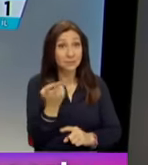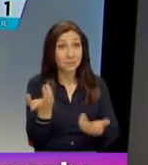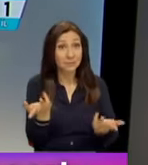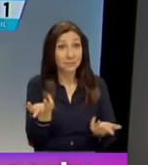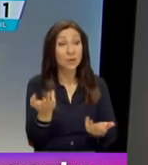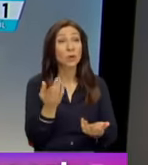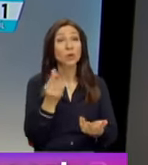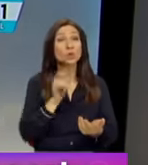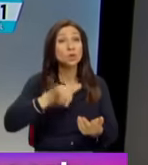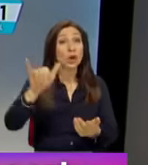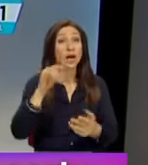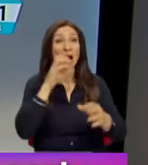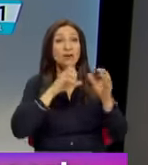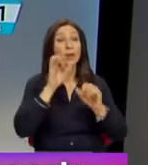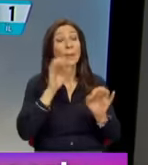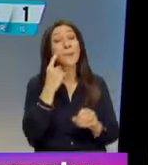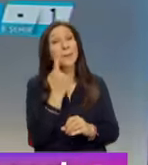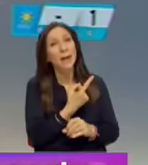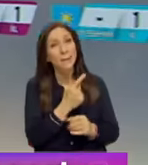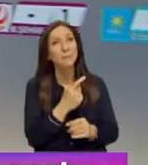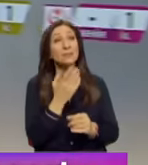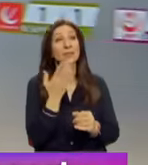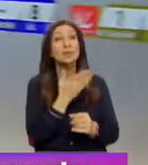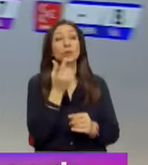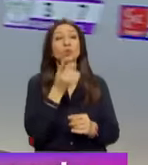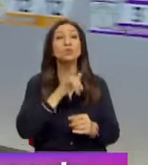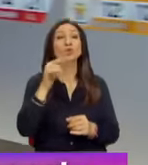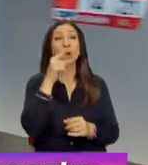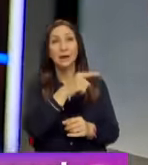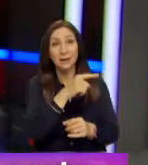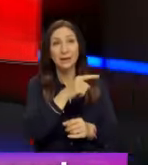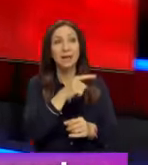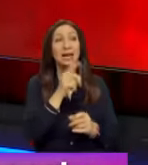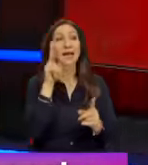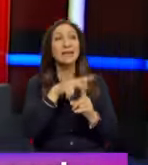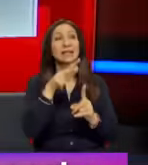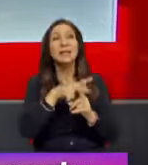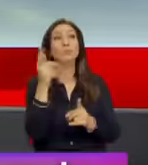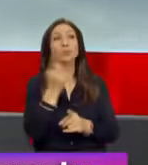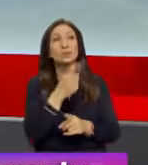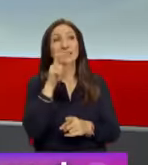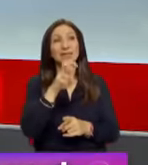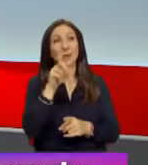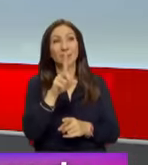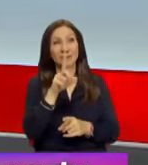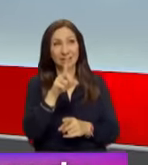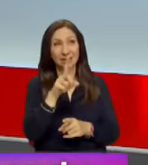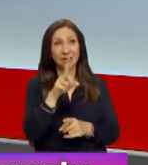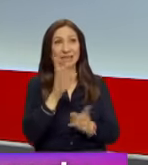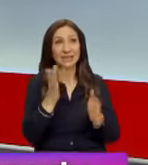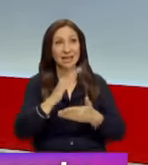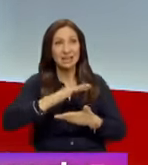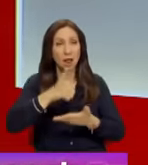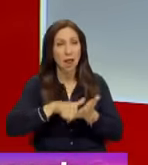arasındaydı. Uşak ve Afyon. Hemen bir bakalım. İşte Uşak'ta katılım oranı %81'lerdeydi.